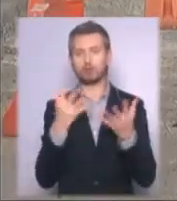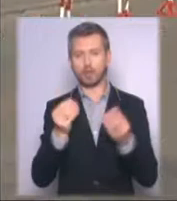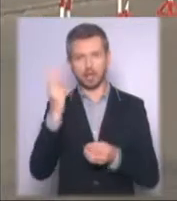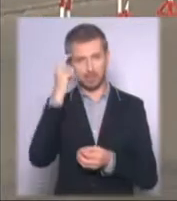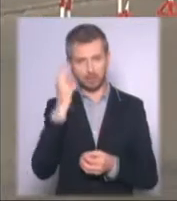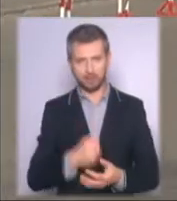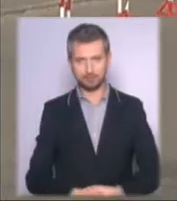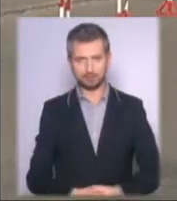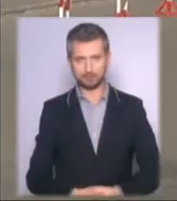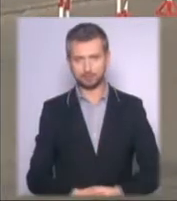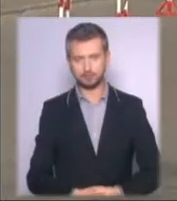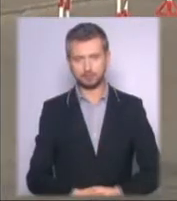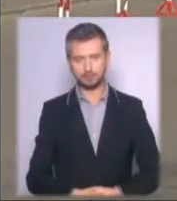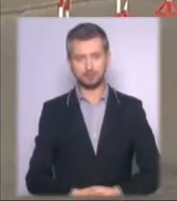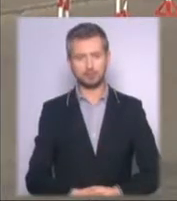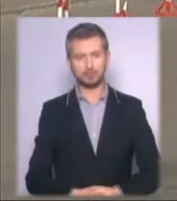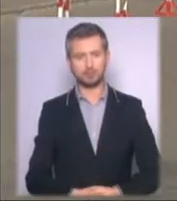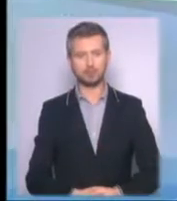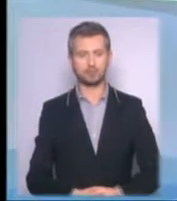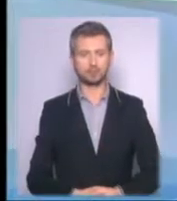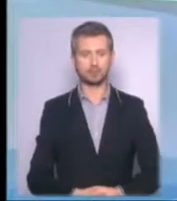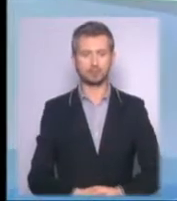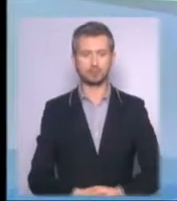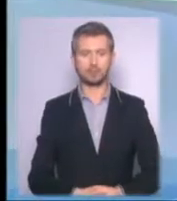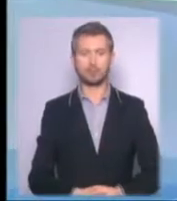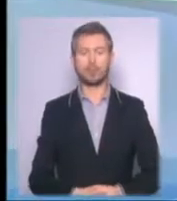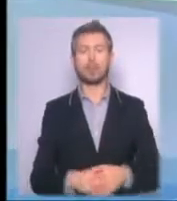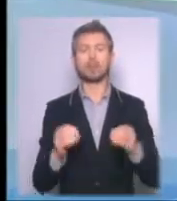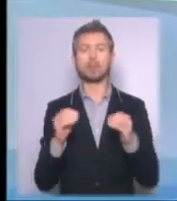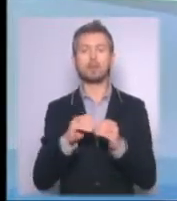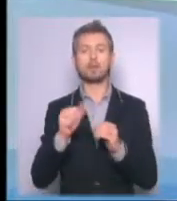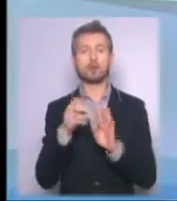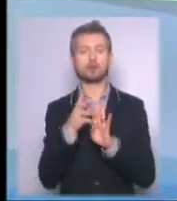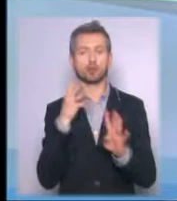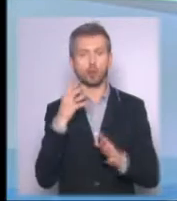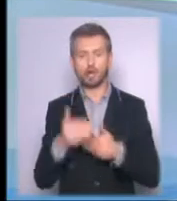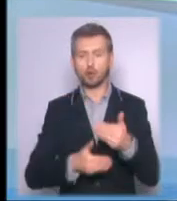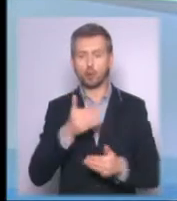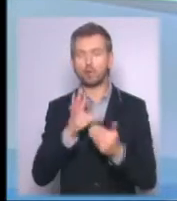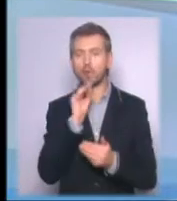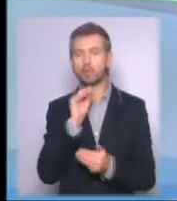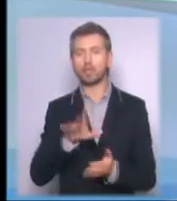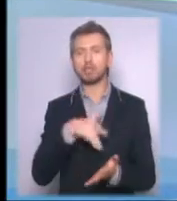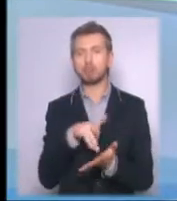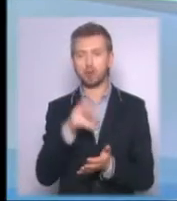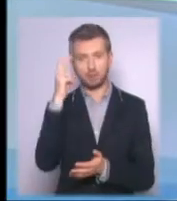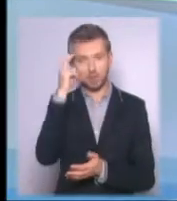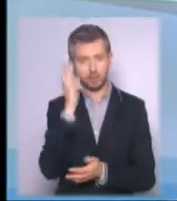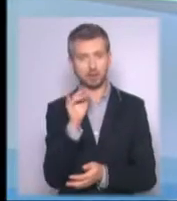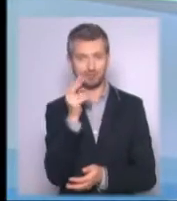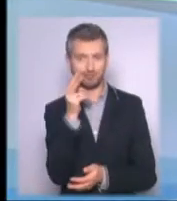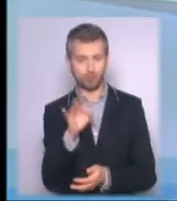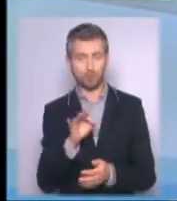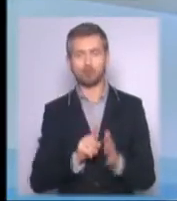Олександра Роздорожна, Юрій Росахай, телеканал «Київ». 10 першочергових кроків, озвучених мером Києва Віталієм Кличком, почали впроваджувати